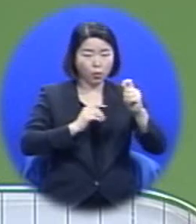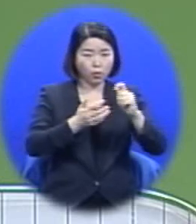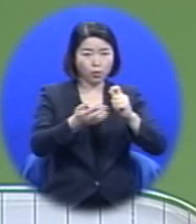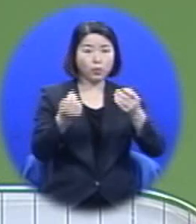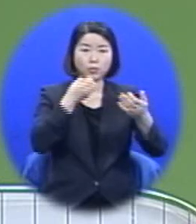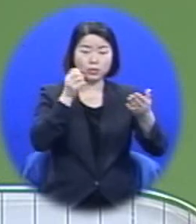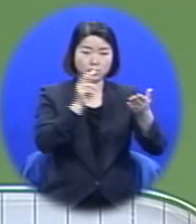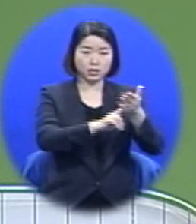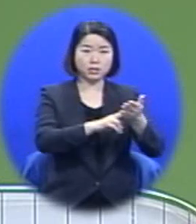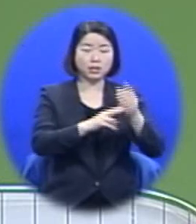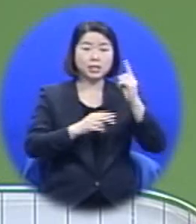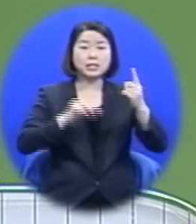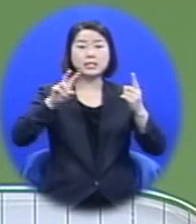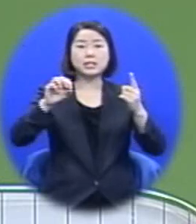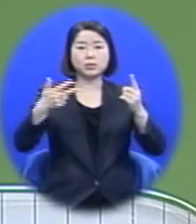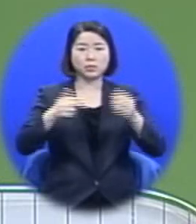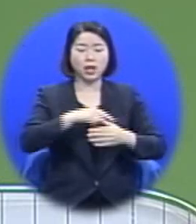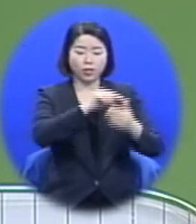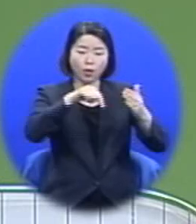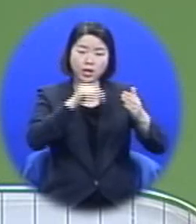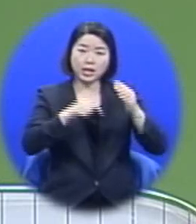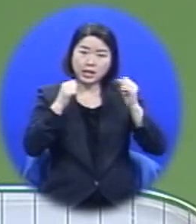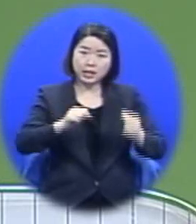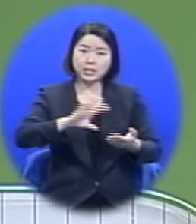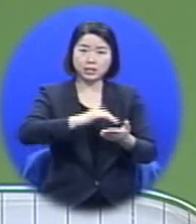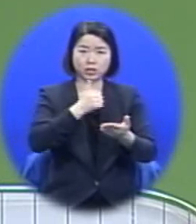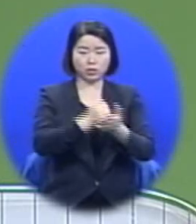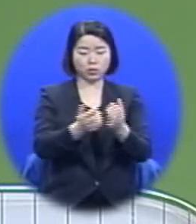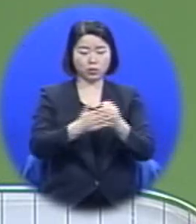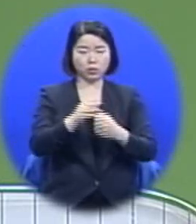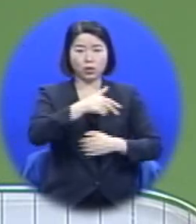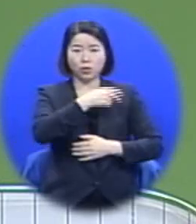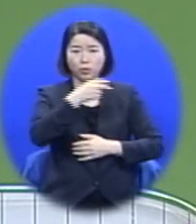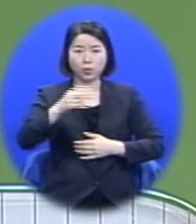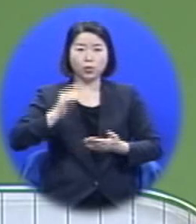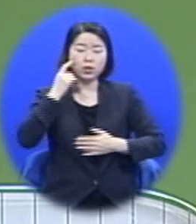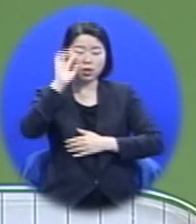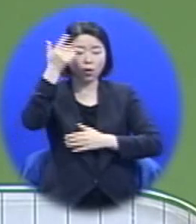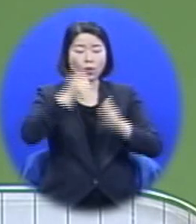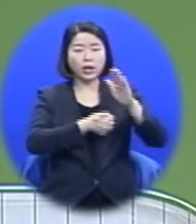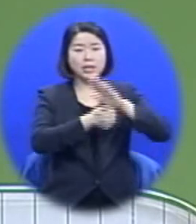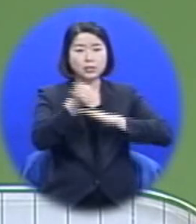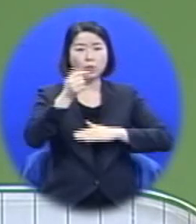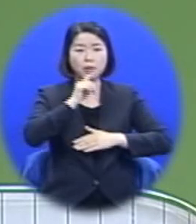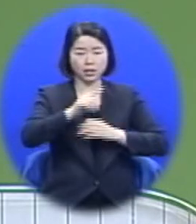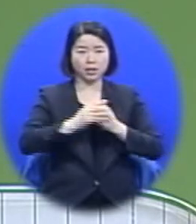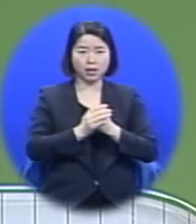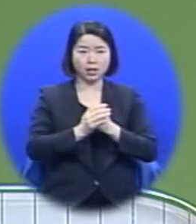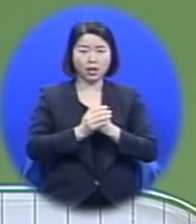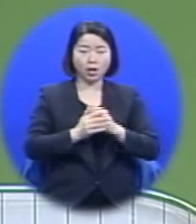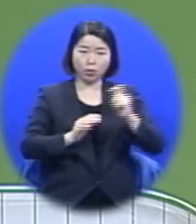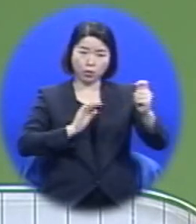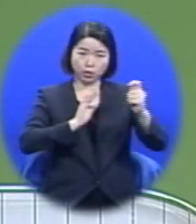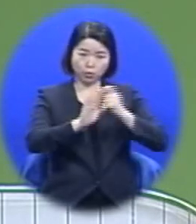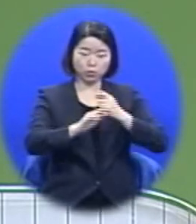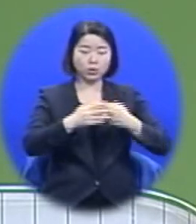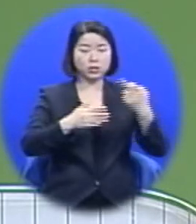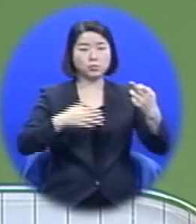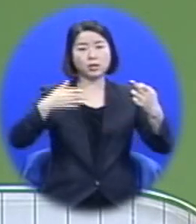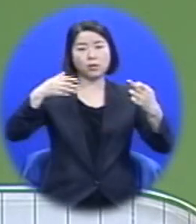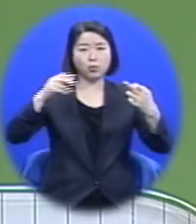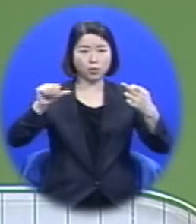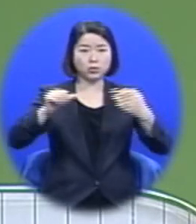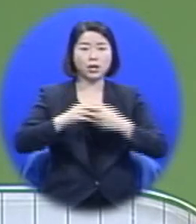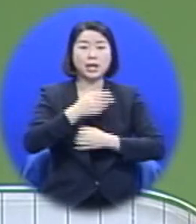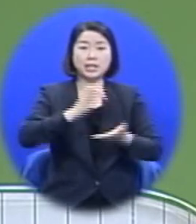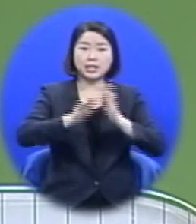계신 그리스도 신이 곧 영광의 소망 이니라 고린도후서 13장 5절에 예수 그리스도께서 너희 안에 계신 줄을 너희가